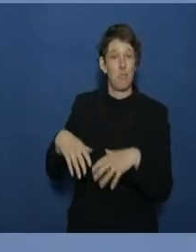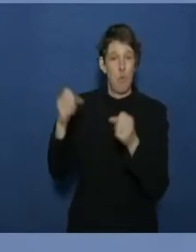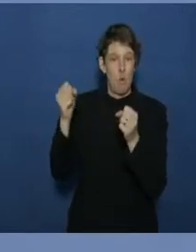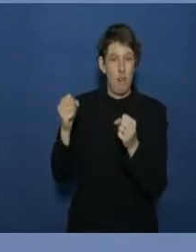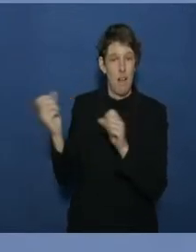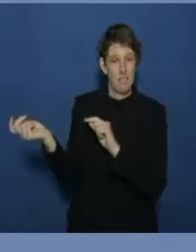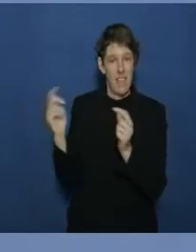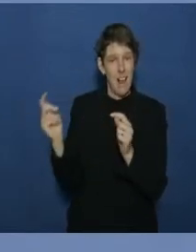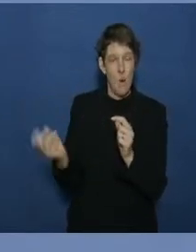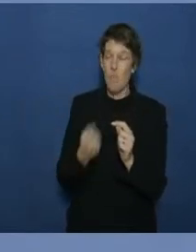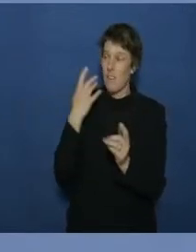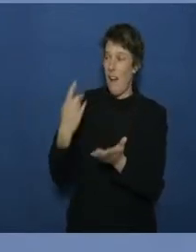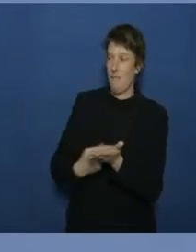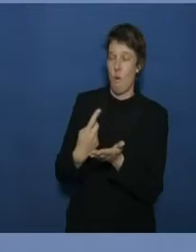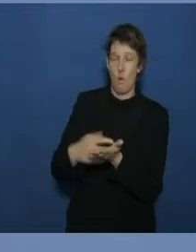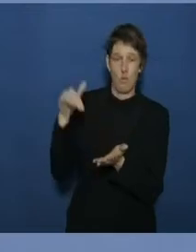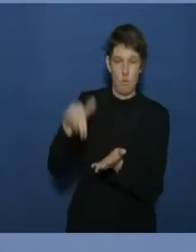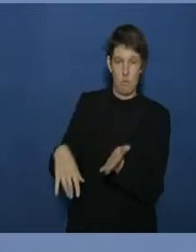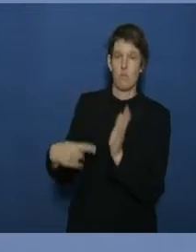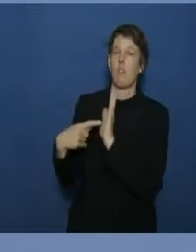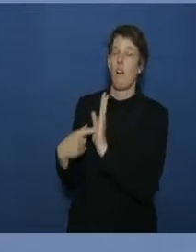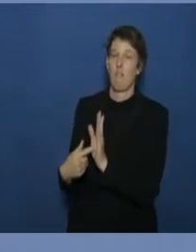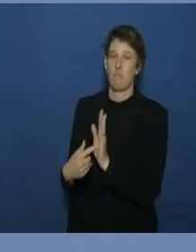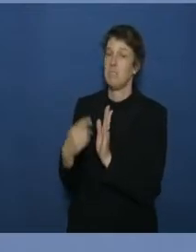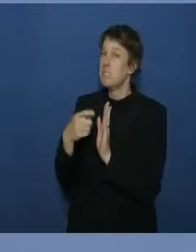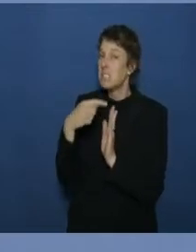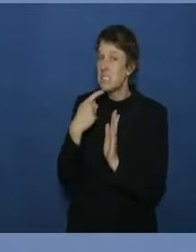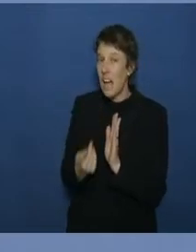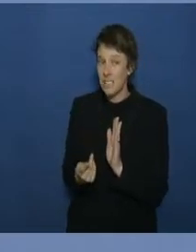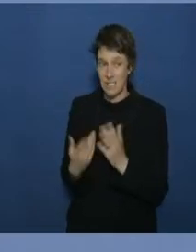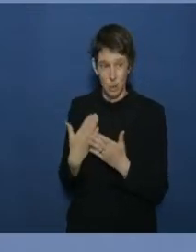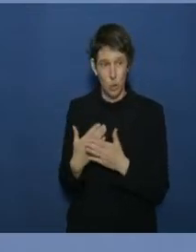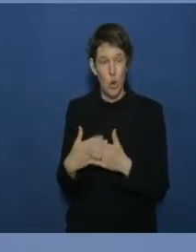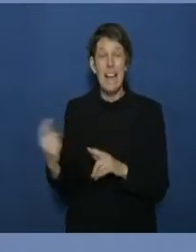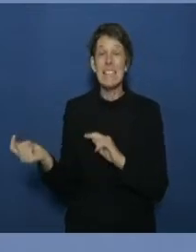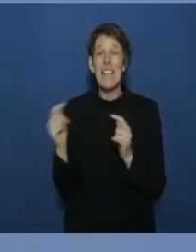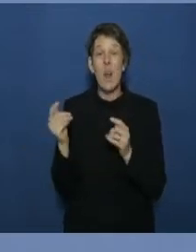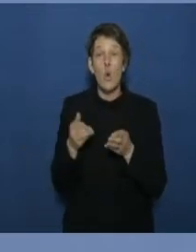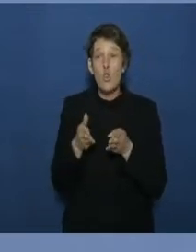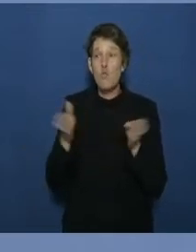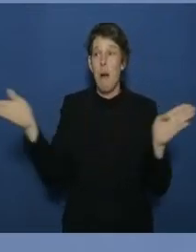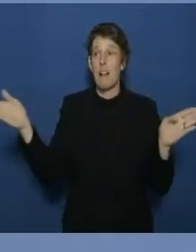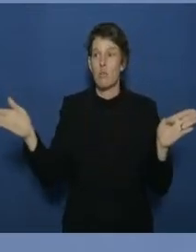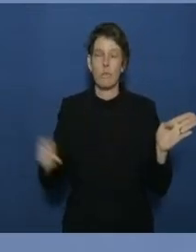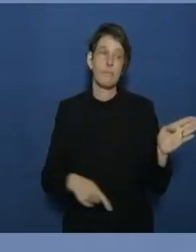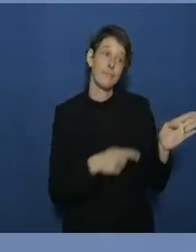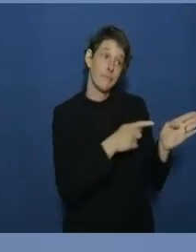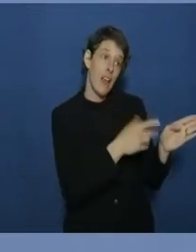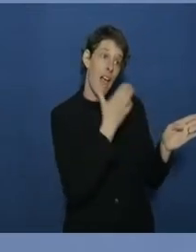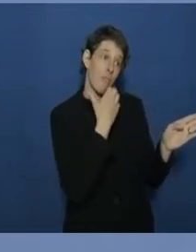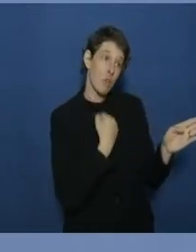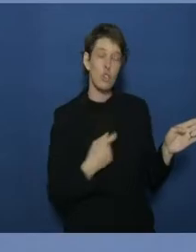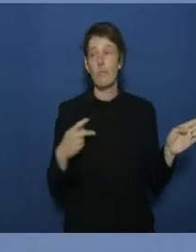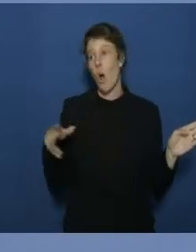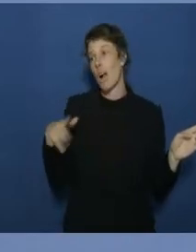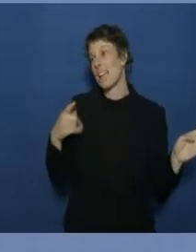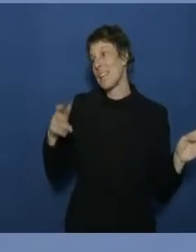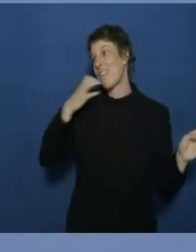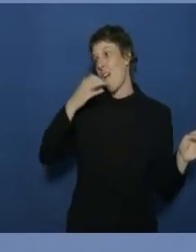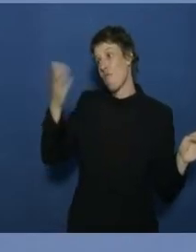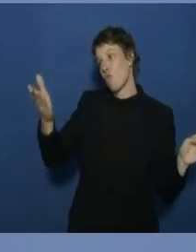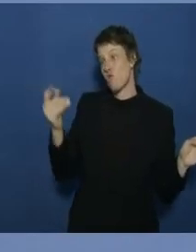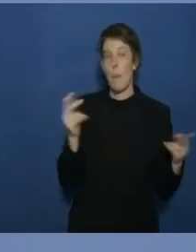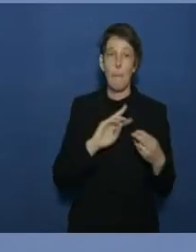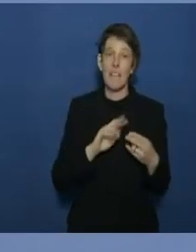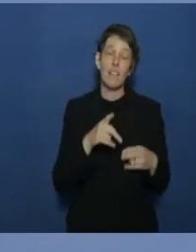ja heute im Raum. Die sagt, eine Spaltung des Dialogs in erwünschte und unerwünschte Organisationen oder